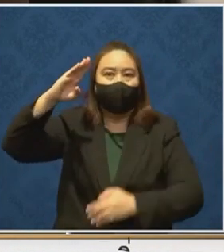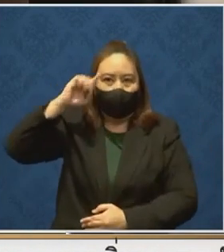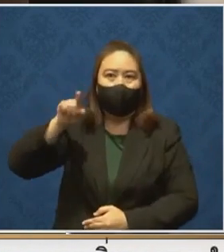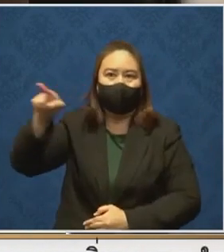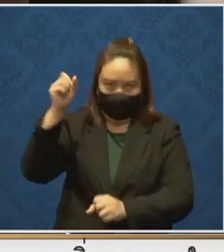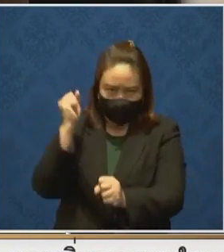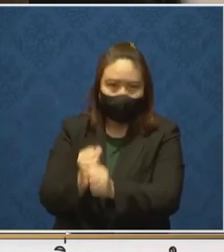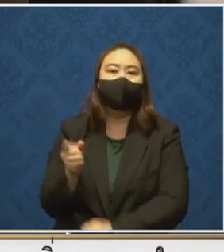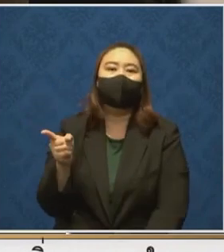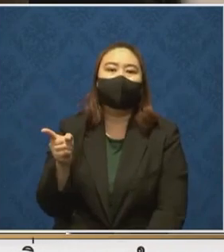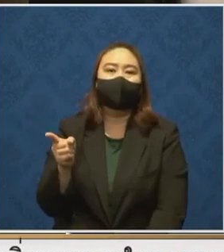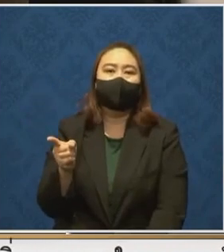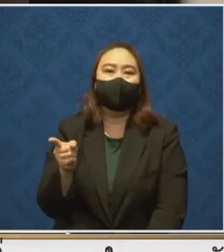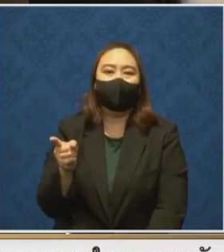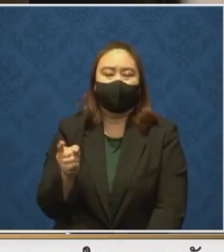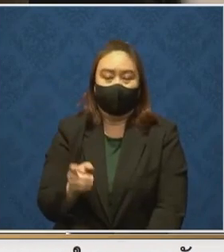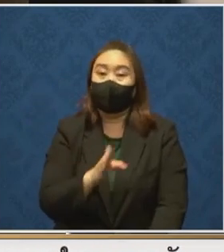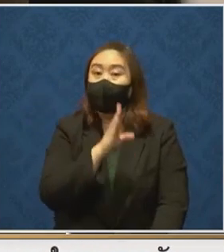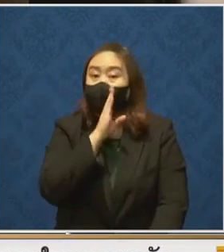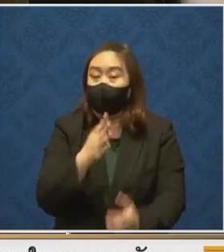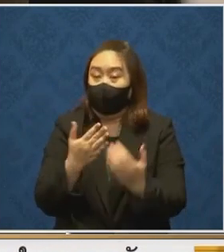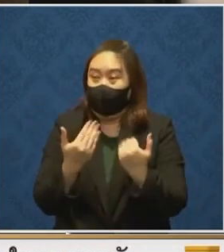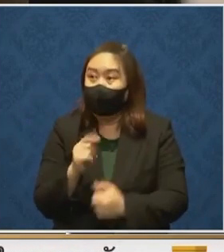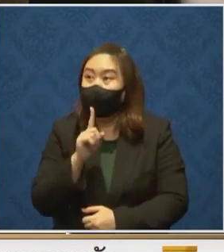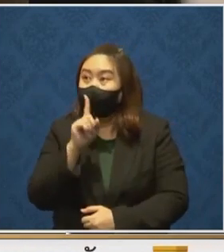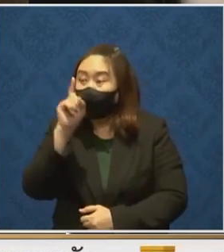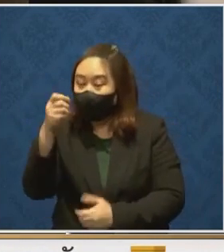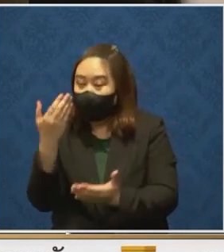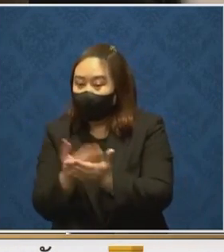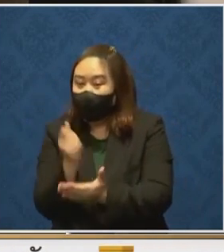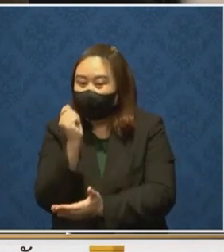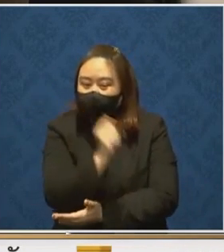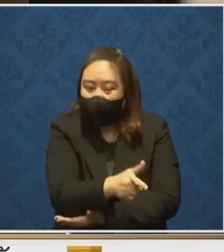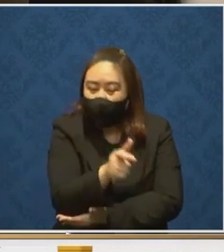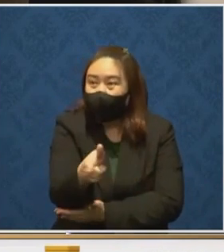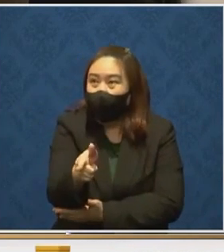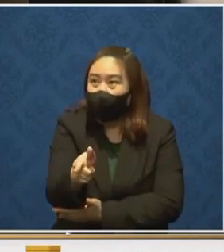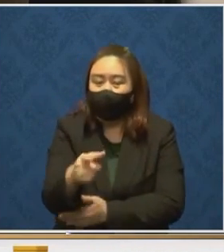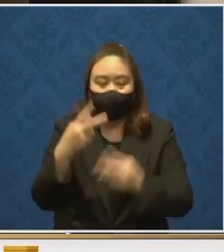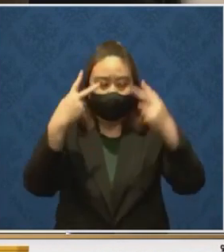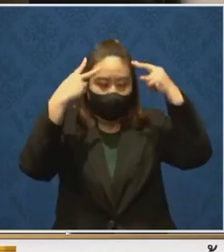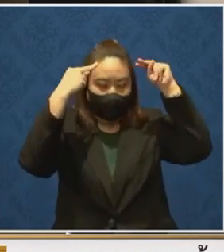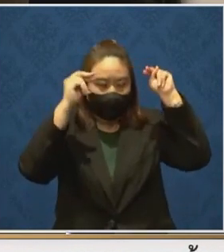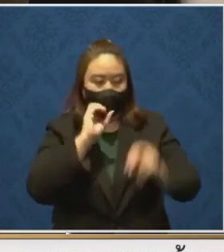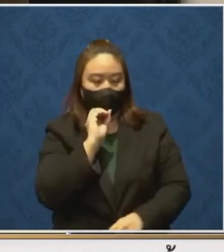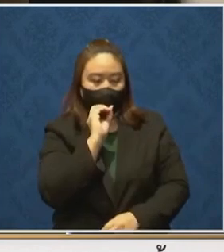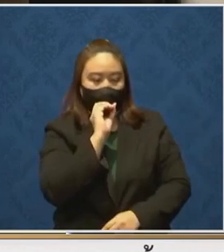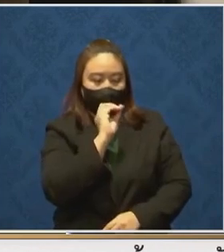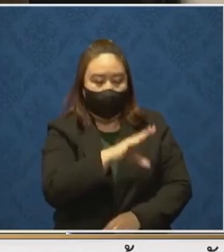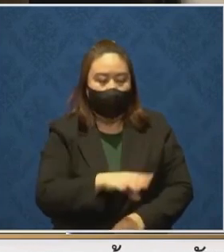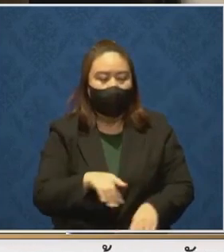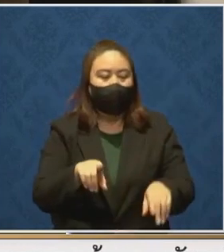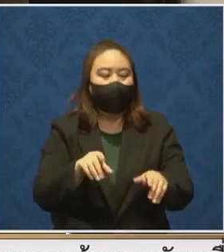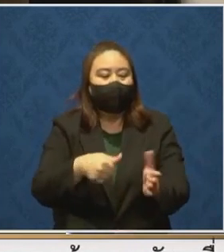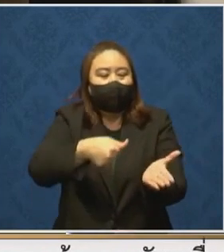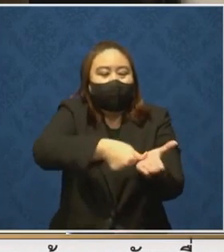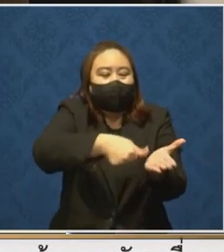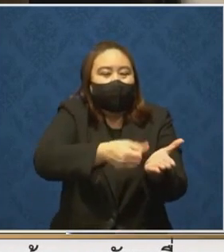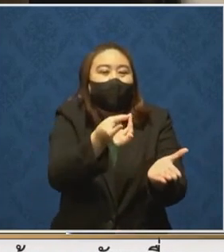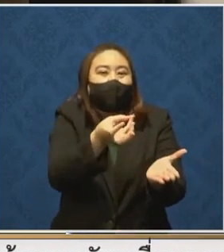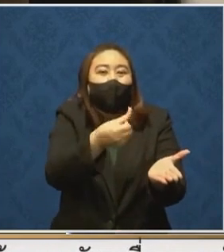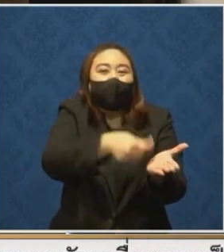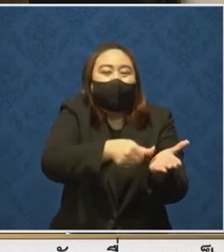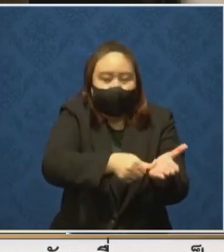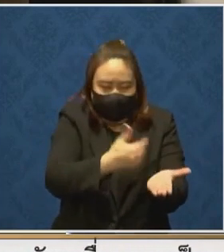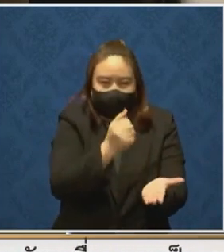ดิฉันถามถึงการชดใช้ค่าเสีหายเหทองคาราจะตบวาชดใช้จำนำข้าว เหมืข้าวทแล้วถ